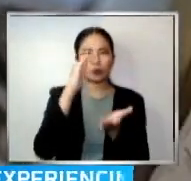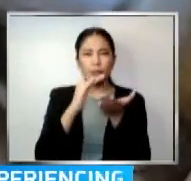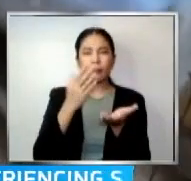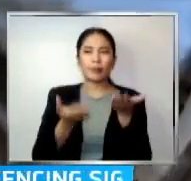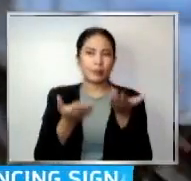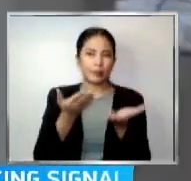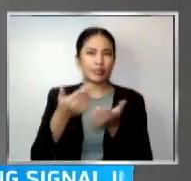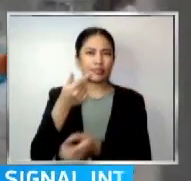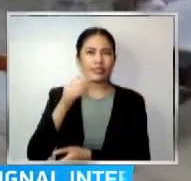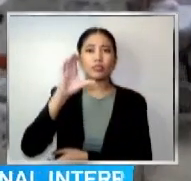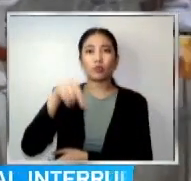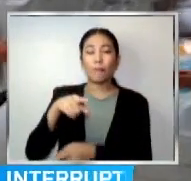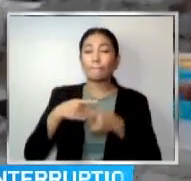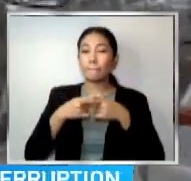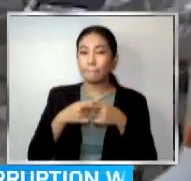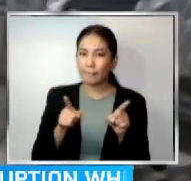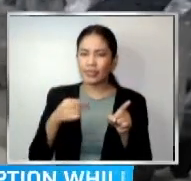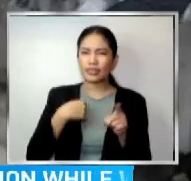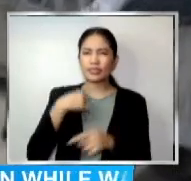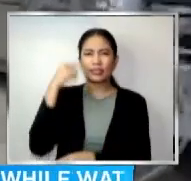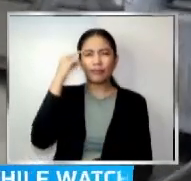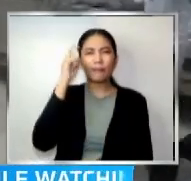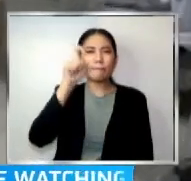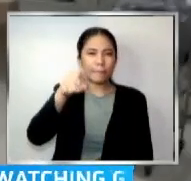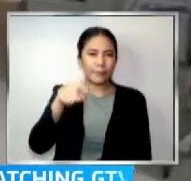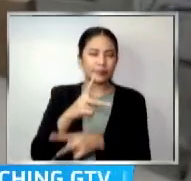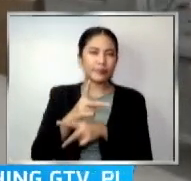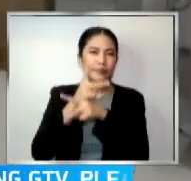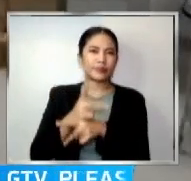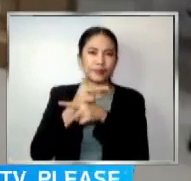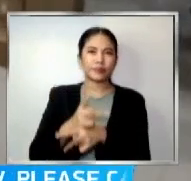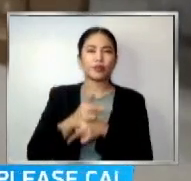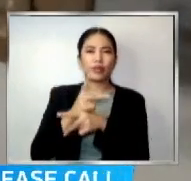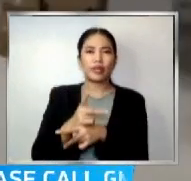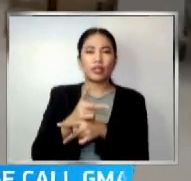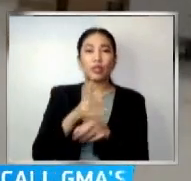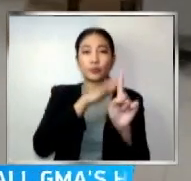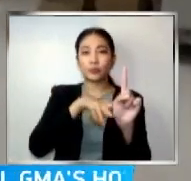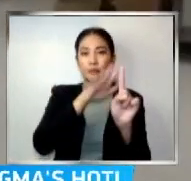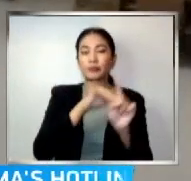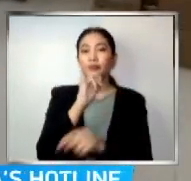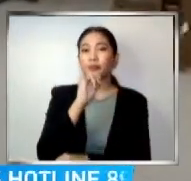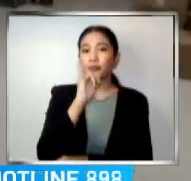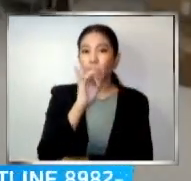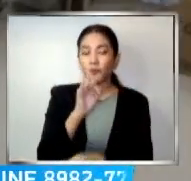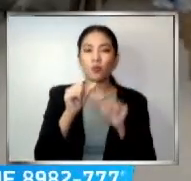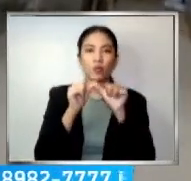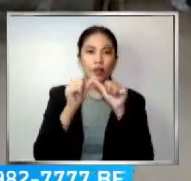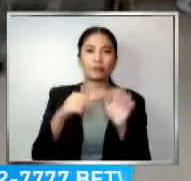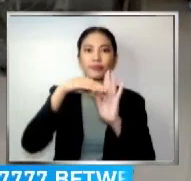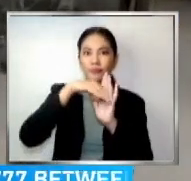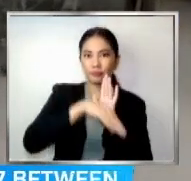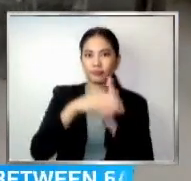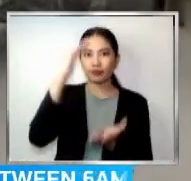having said that, I think we still have to base it on what's going on, yung numero. Kung patuloy naman po na bumababa, siguro merong reason, no? But